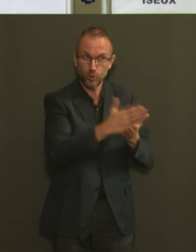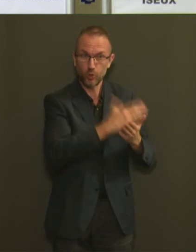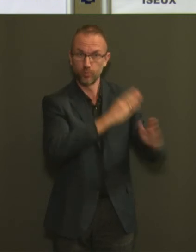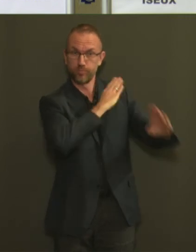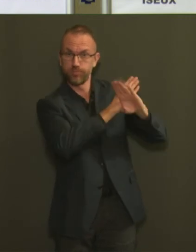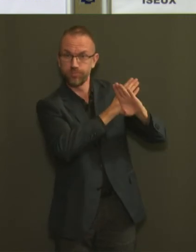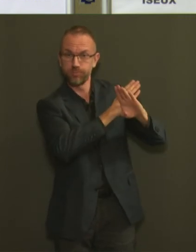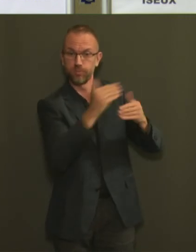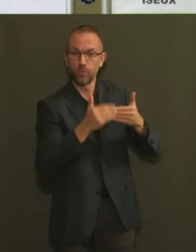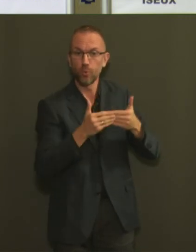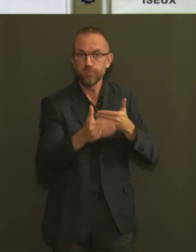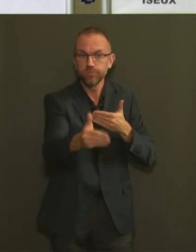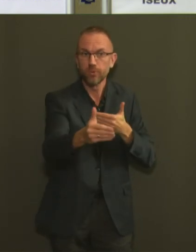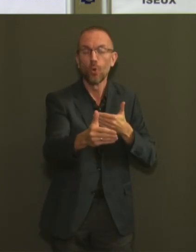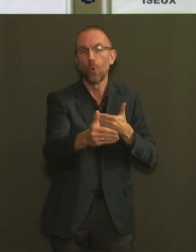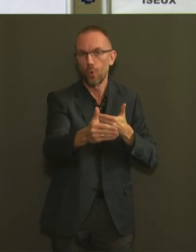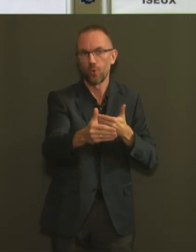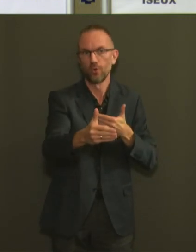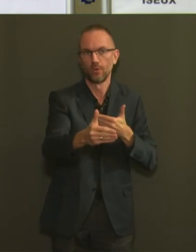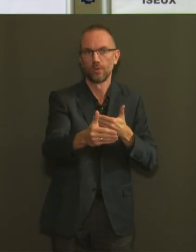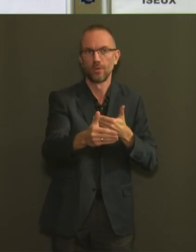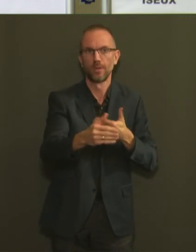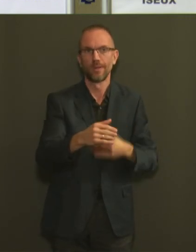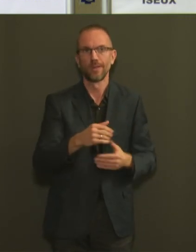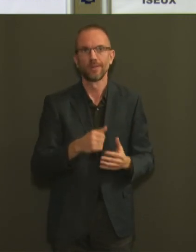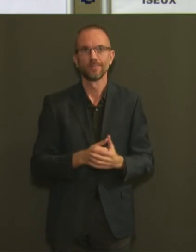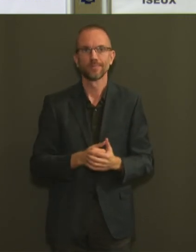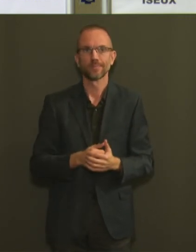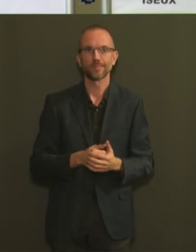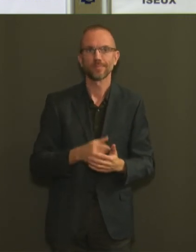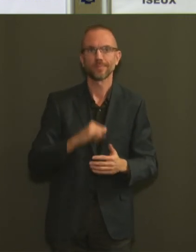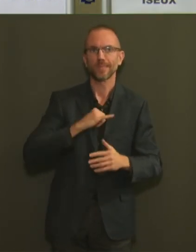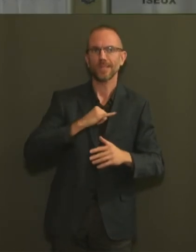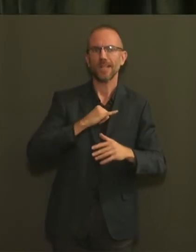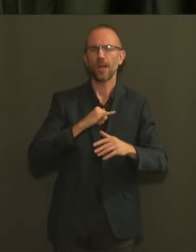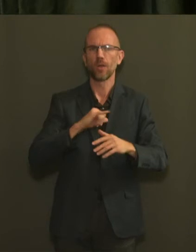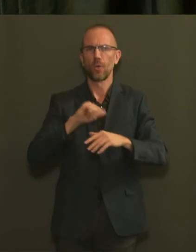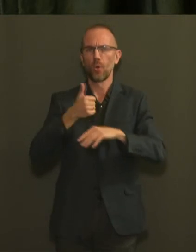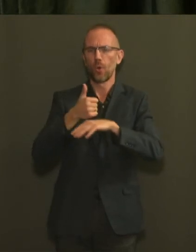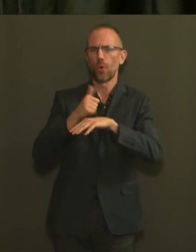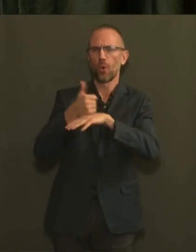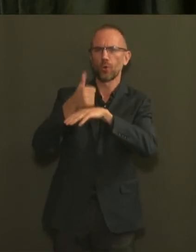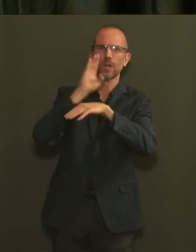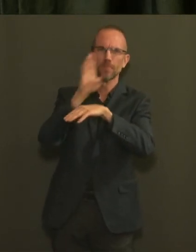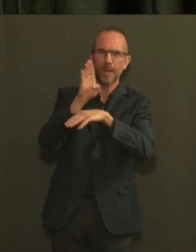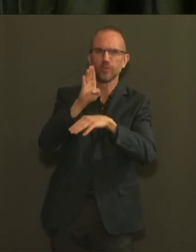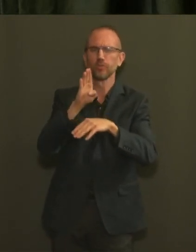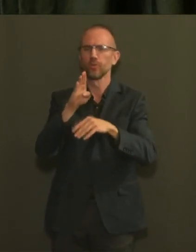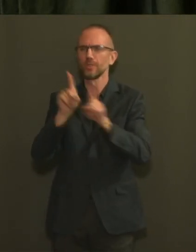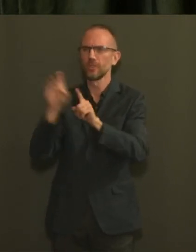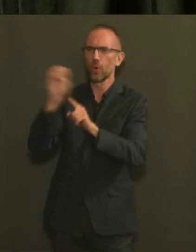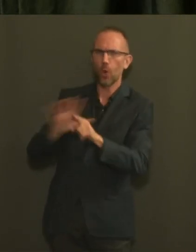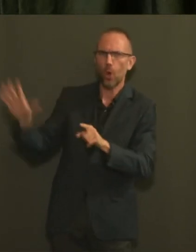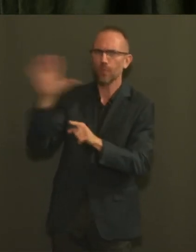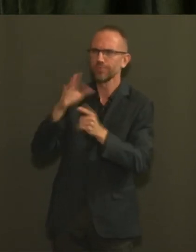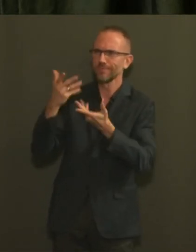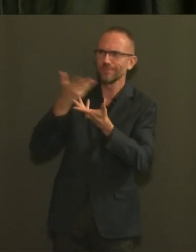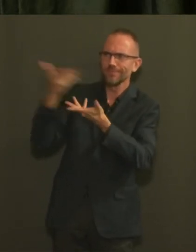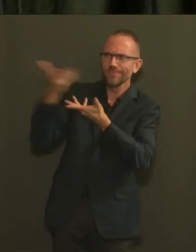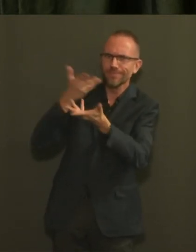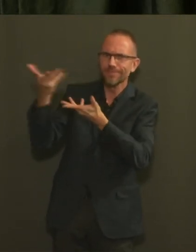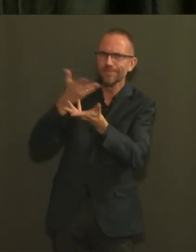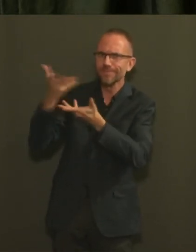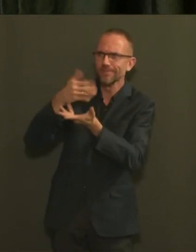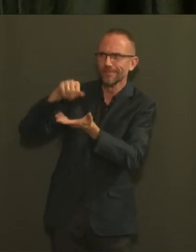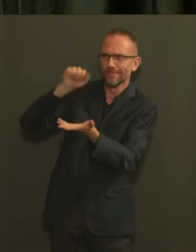pays voisins et les autorités de l'union européenne voilà pour le cas spécifique du royaume uni qu'en est il pour les voyages